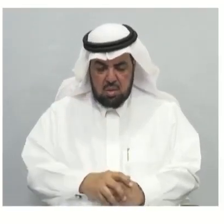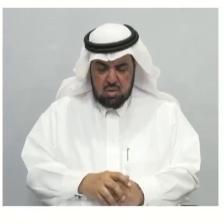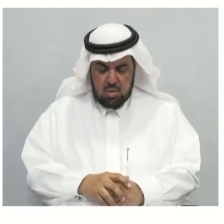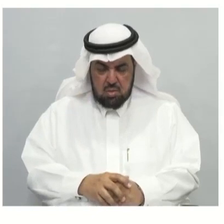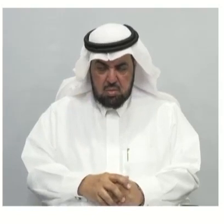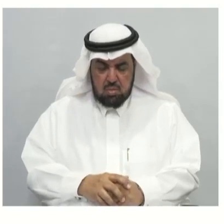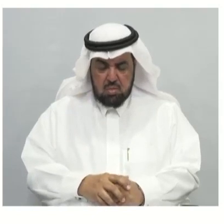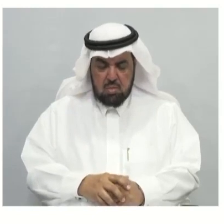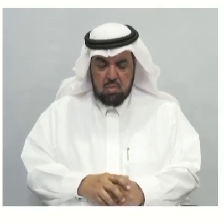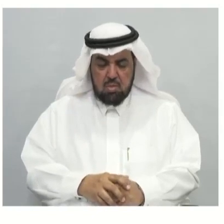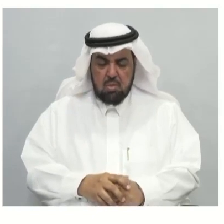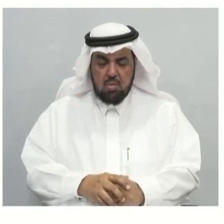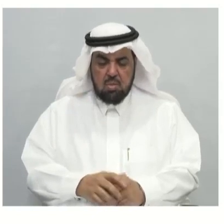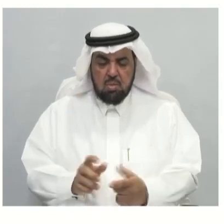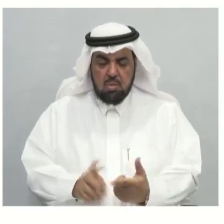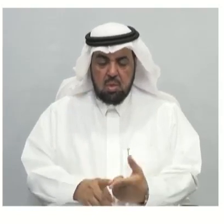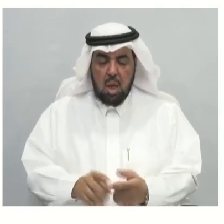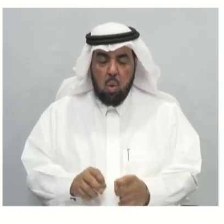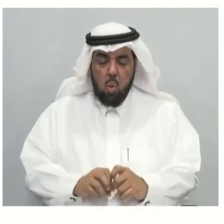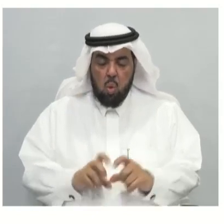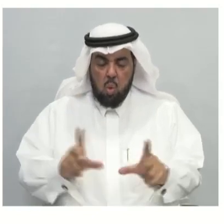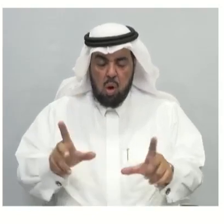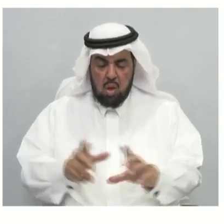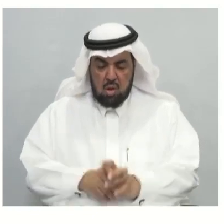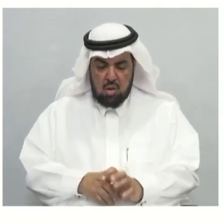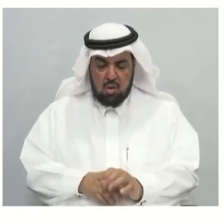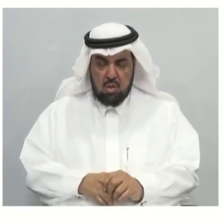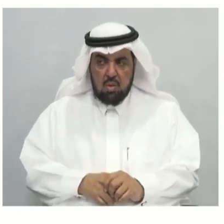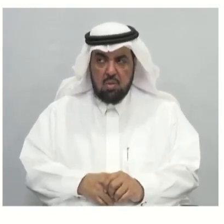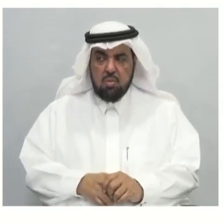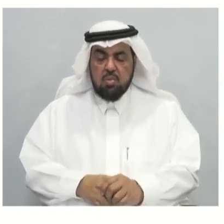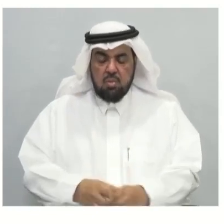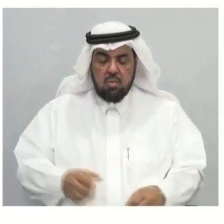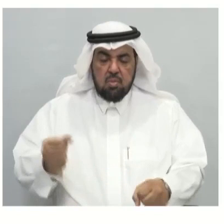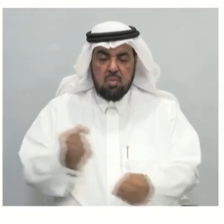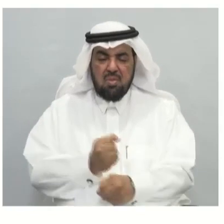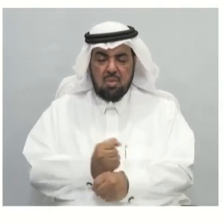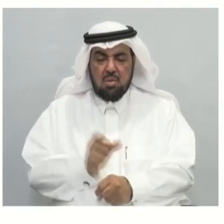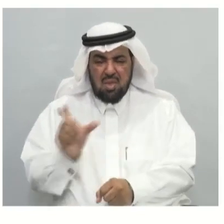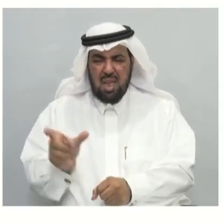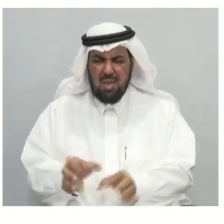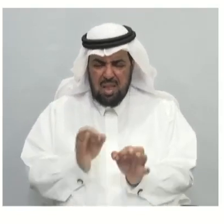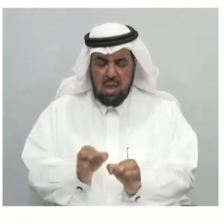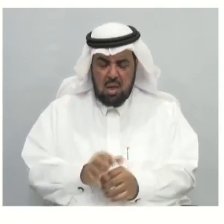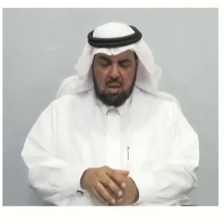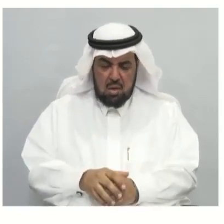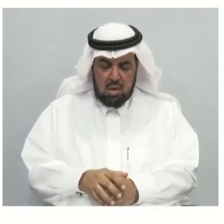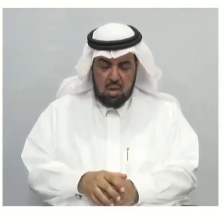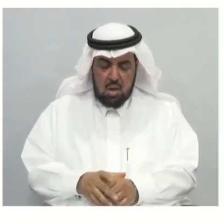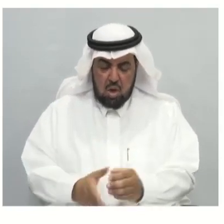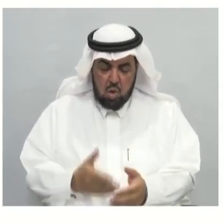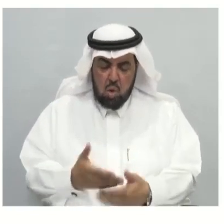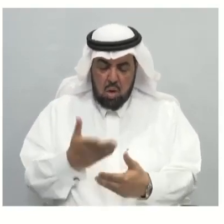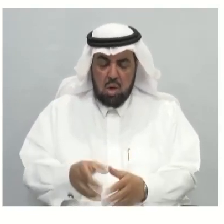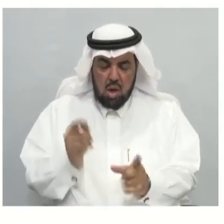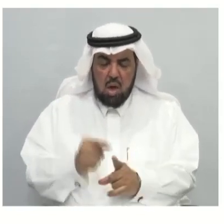بكن موجزا ايضا كن واضحا كن واضحا بمعنى استخدام الكلمات الدقيقه التي تؤدي